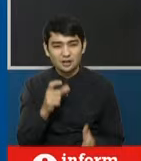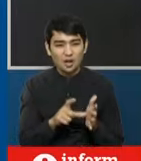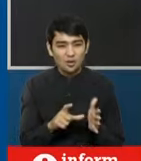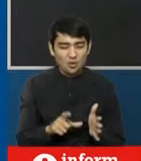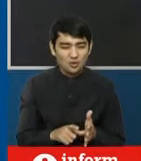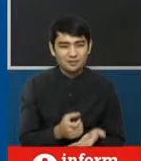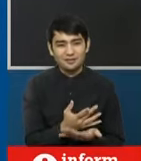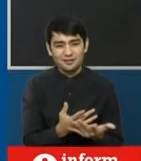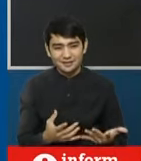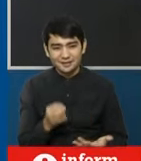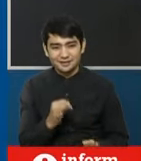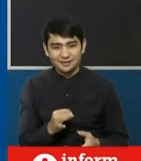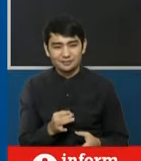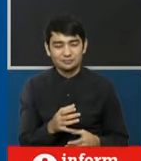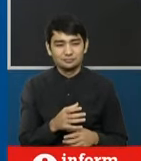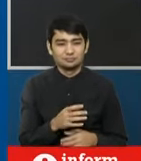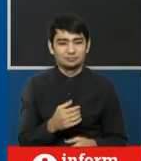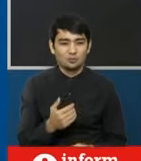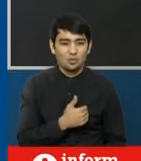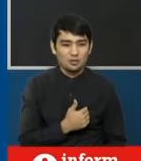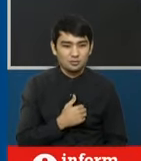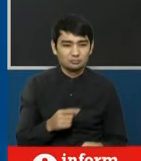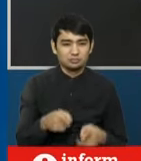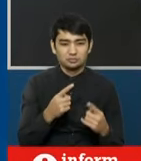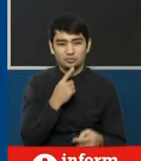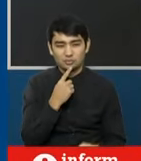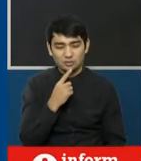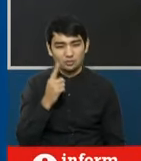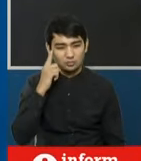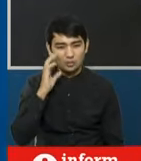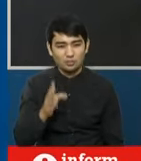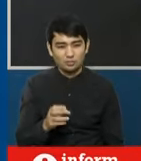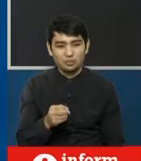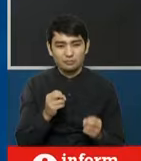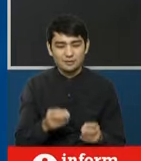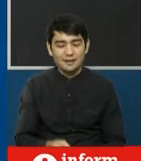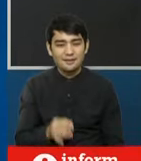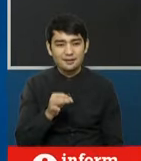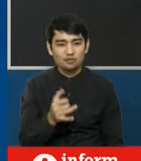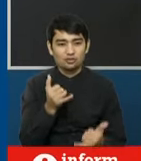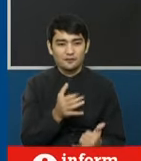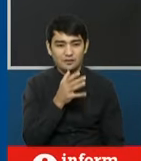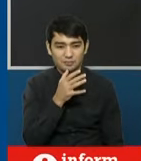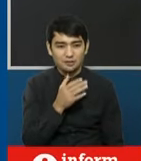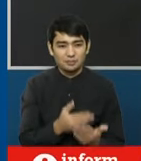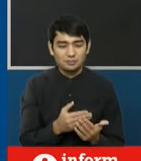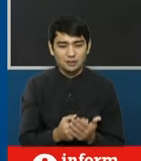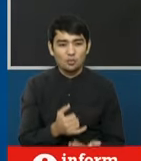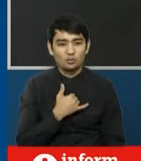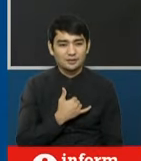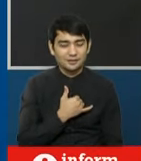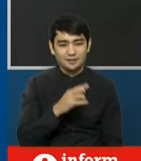салықтардың яғни үлесін арттыруға жету қиындау бола ма деген қауіп бар. Өйткені қазірдің өзінде мынау біздің